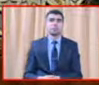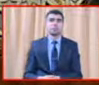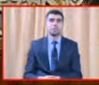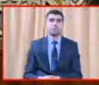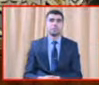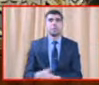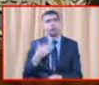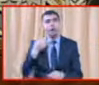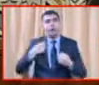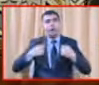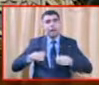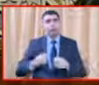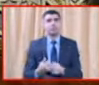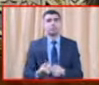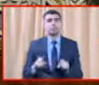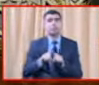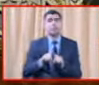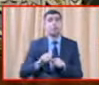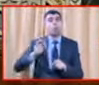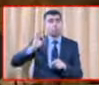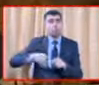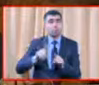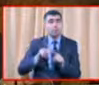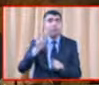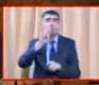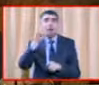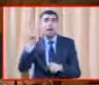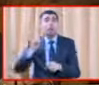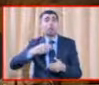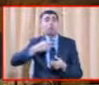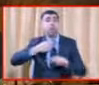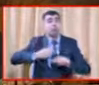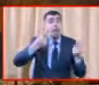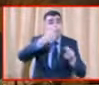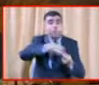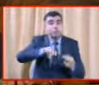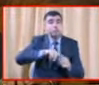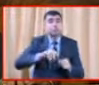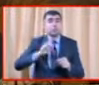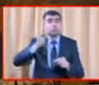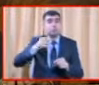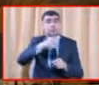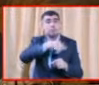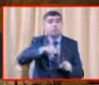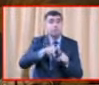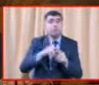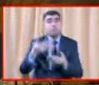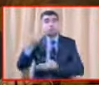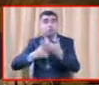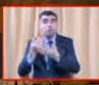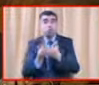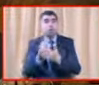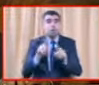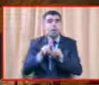شكرا سيد الرئيس. في إطار تنفيذ التوجيهات الملكية السامية المتعلقة بالهجرة تم تنظيم عملية استثنائية